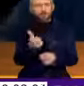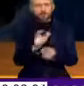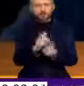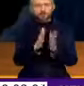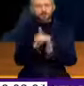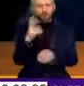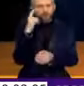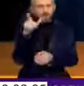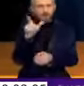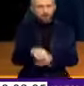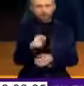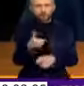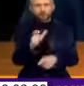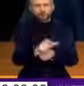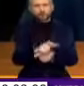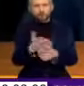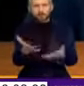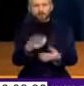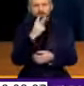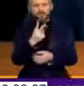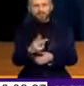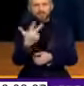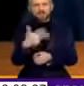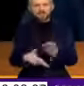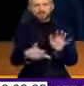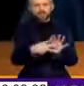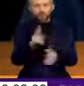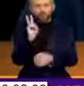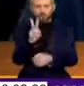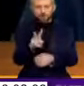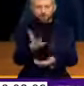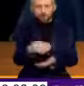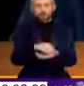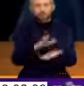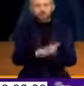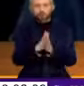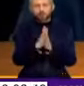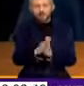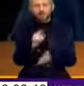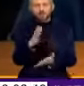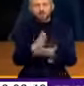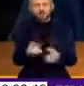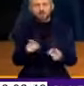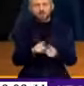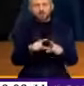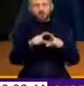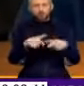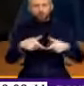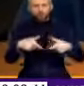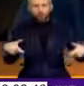ви киянин, ви дуже в це... Дивіться, 38-й маршрут, запишіть, будь ласка, там є такий бортовий